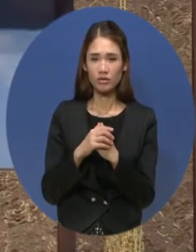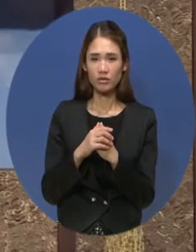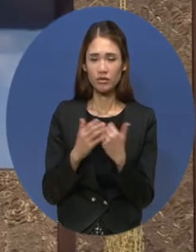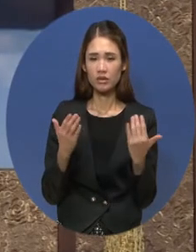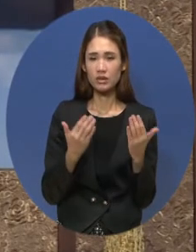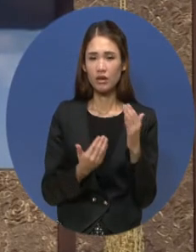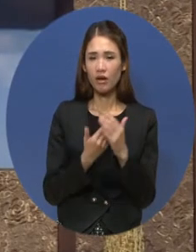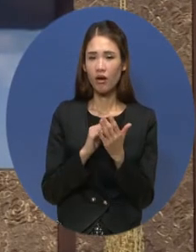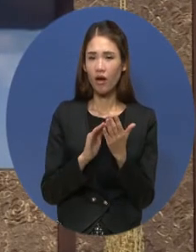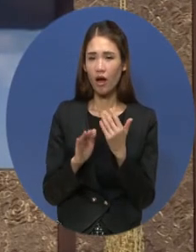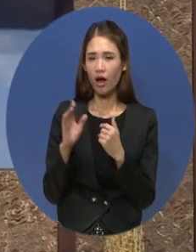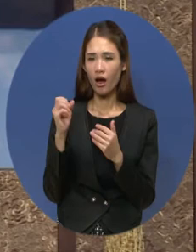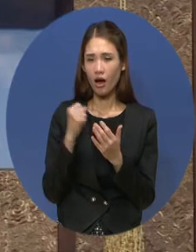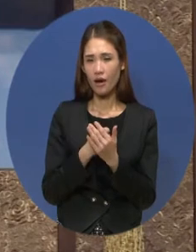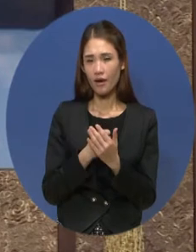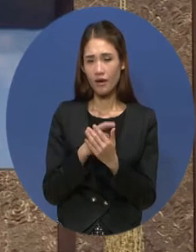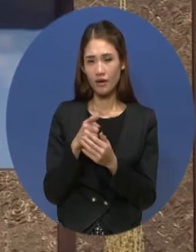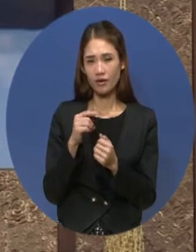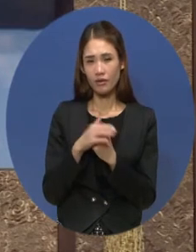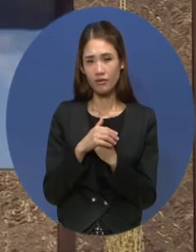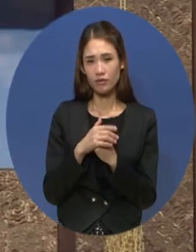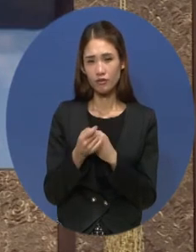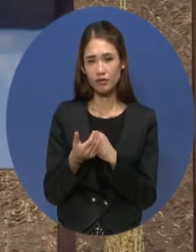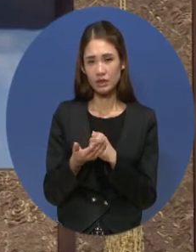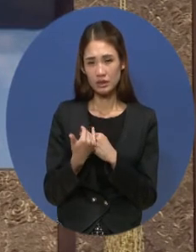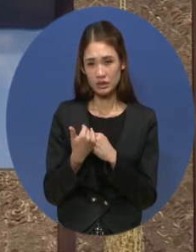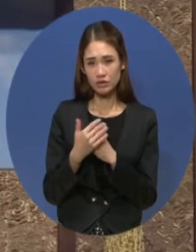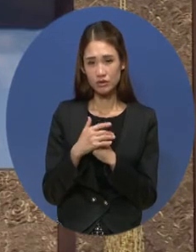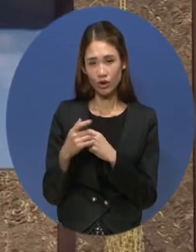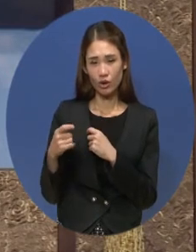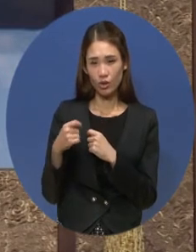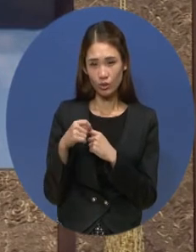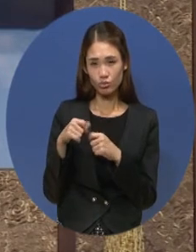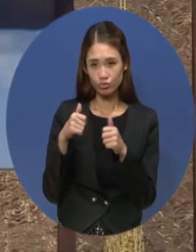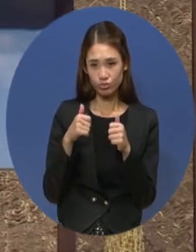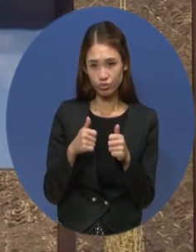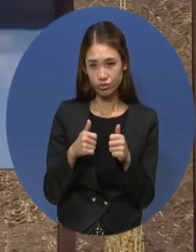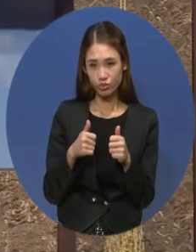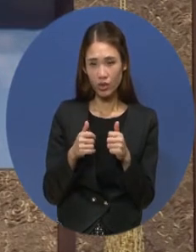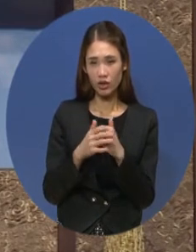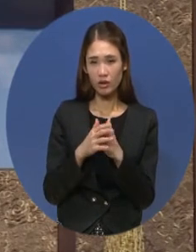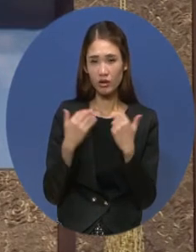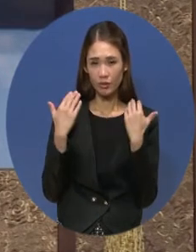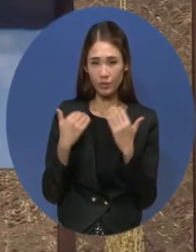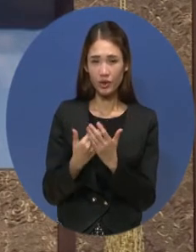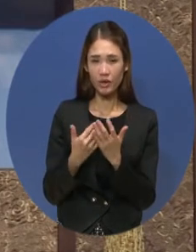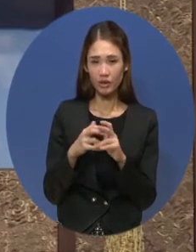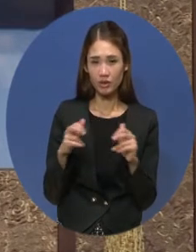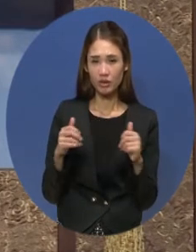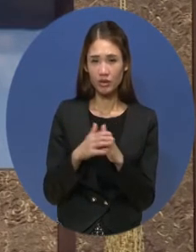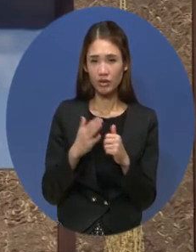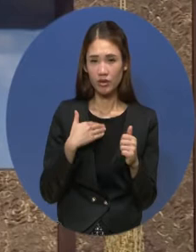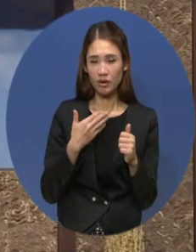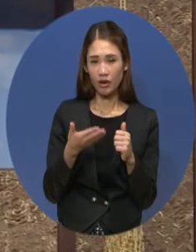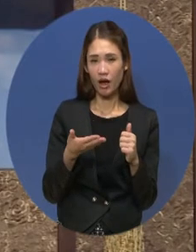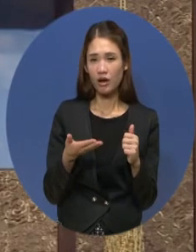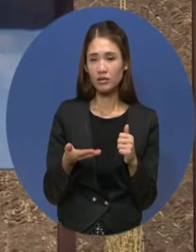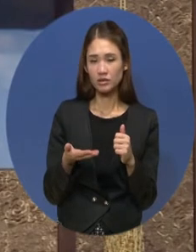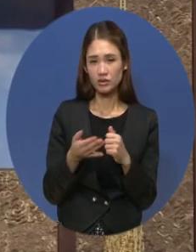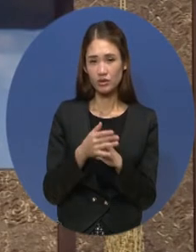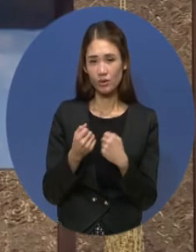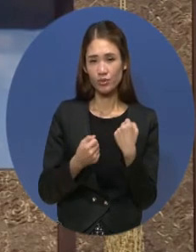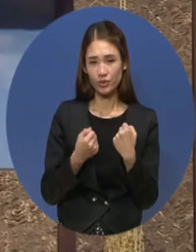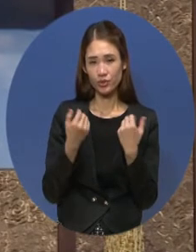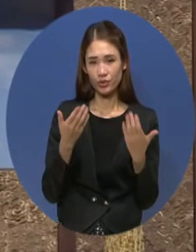있고 나서 아차 싶더라구요 우리가 사전에 그 옆에 붙어 가지고 발달장애 이 일하는거 를 좀 알려드리고 했어야 되는데